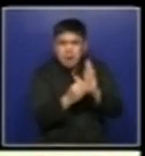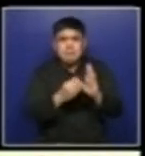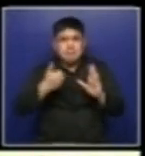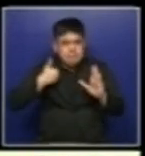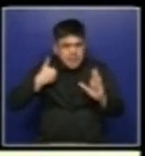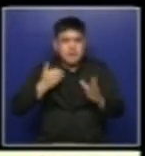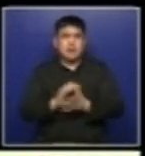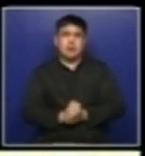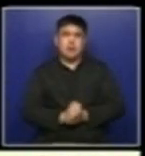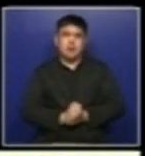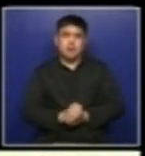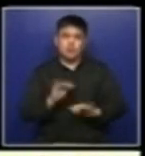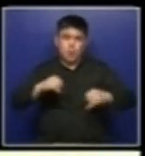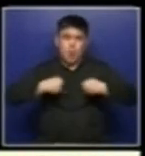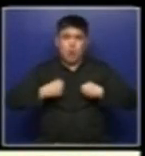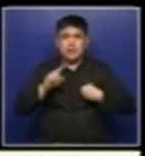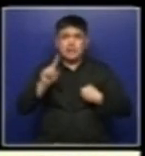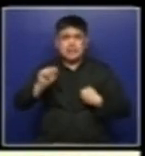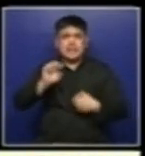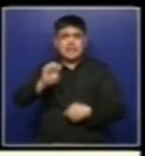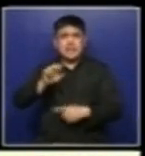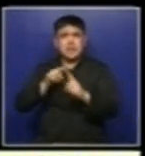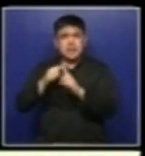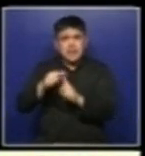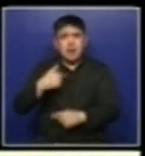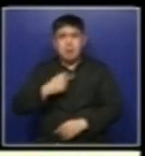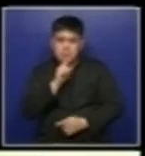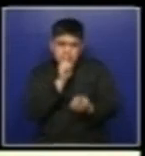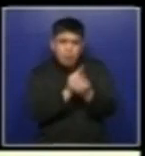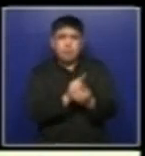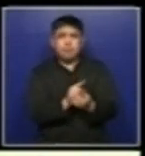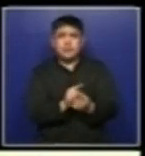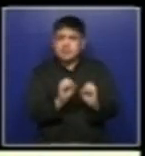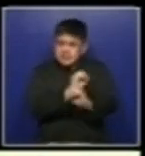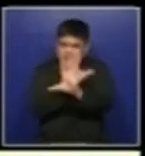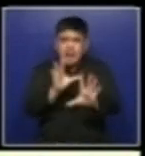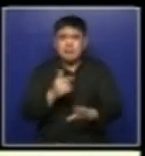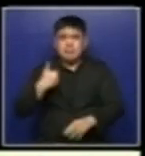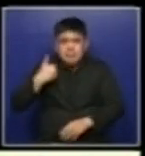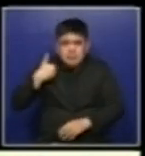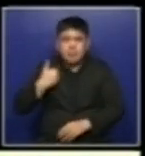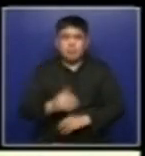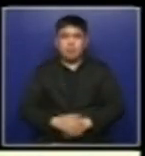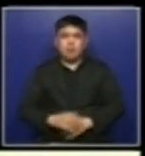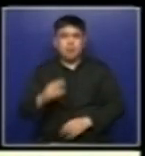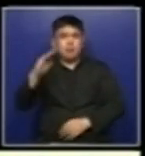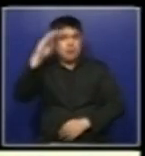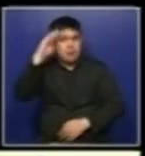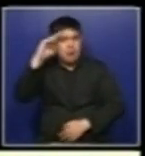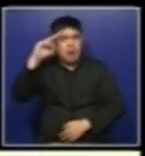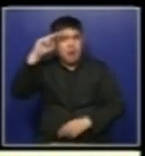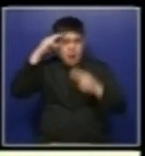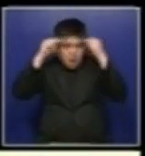ชื่อเฮียตี ้ แล้วเป๊ะเลยนะแล้วก็แฉให้กับพลเอกประยุทธ์จันทร์โอชานายกรัฐม